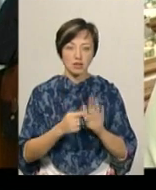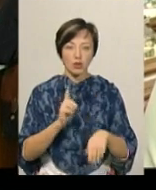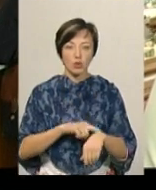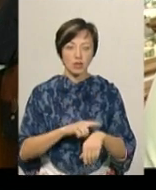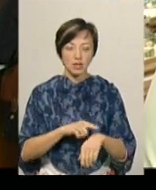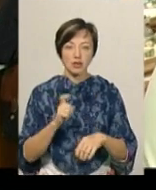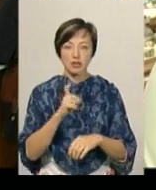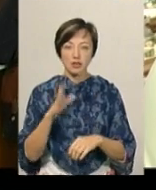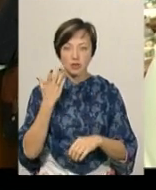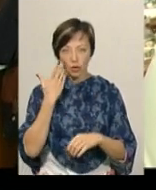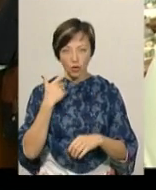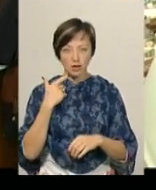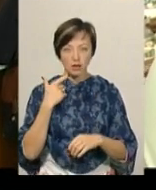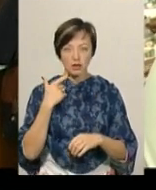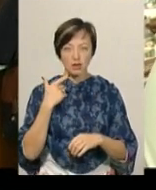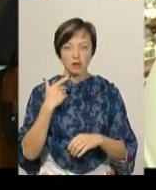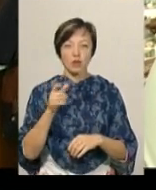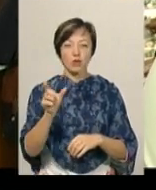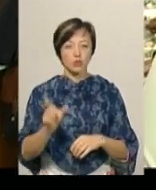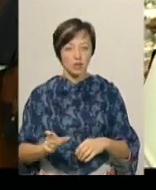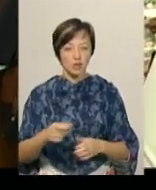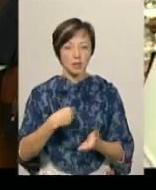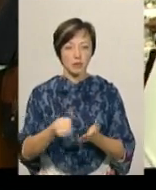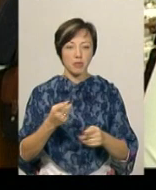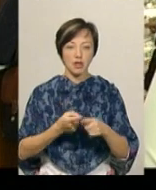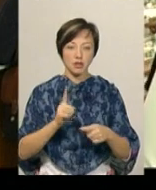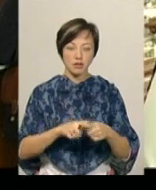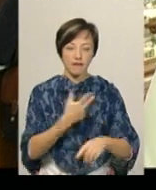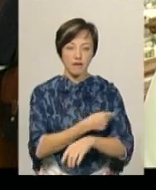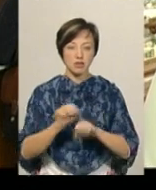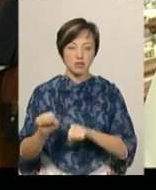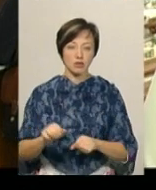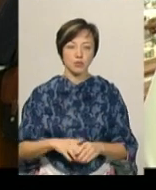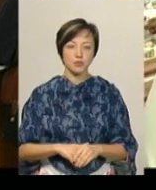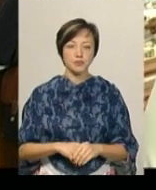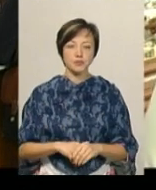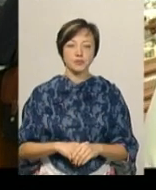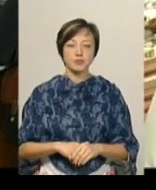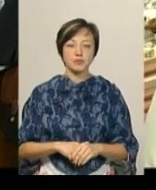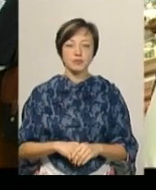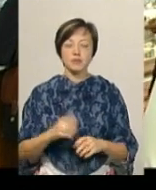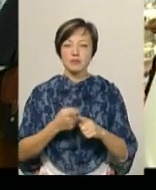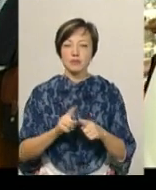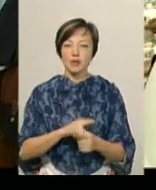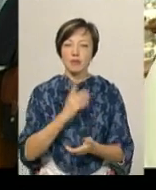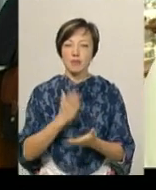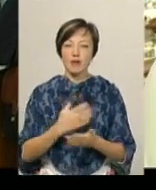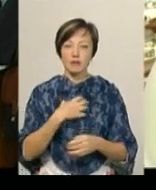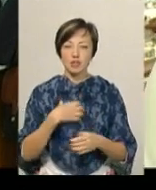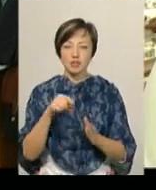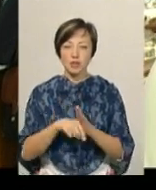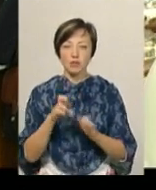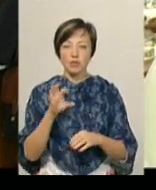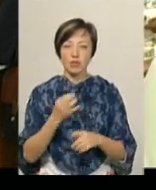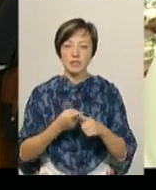години і хвилини, коли бажаючий придбав цей препарат. Це має важливе значення, тому що